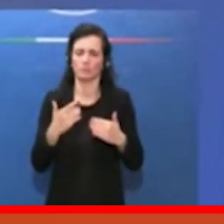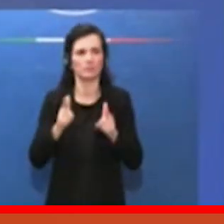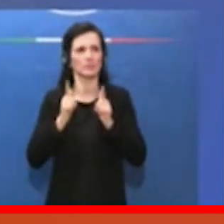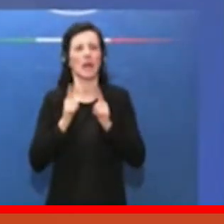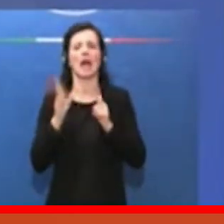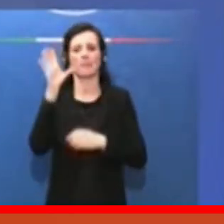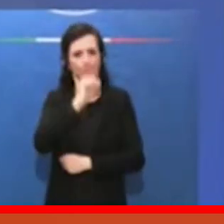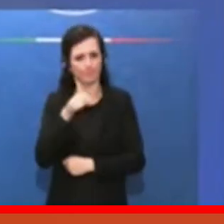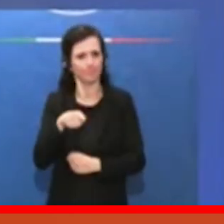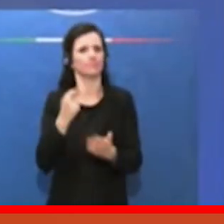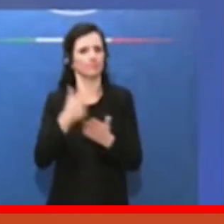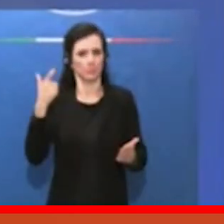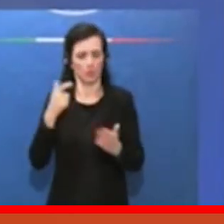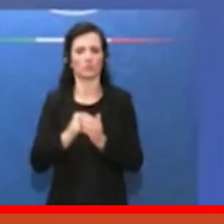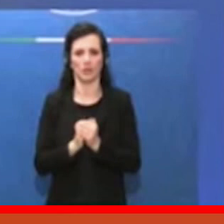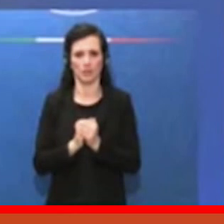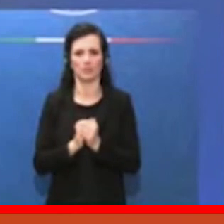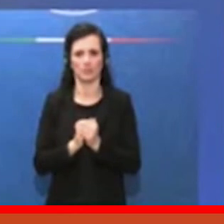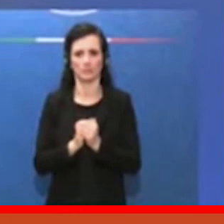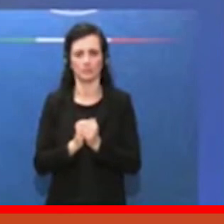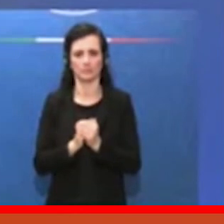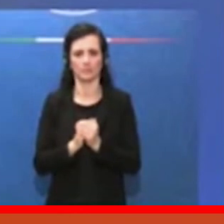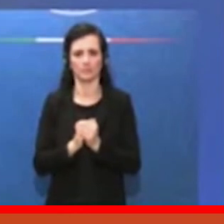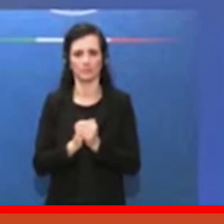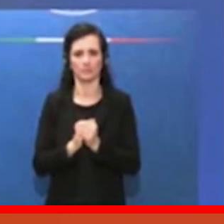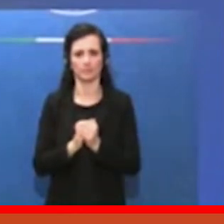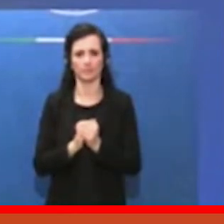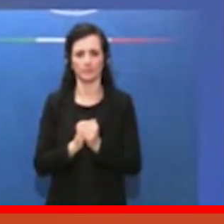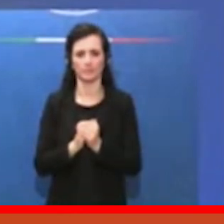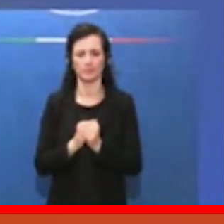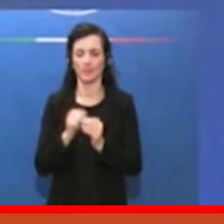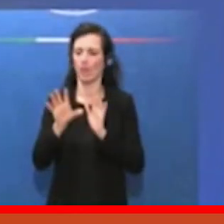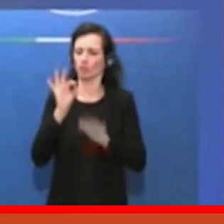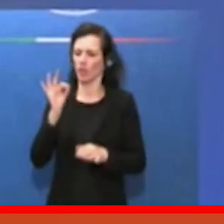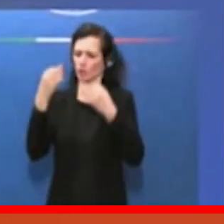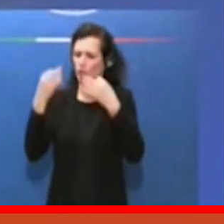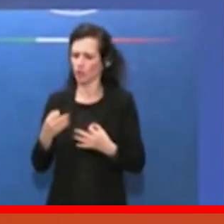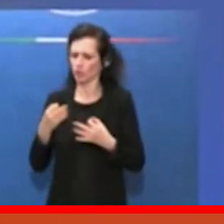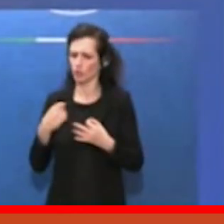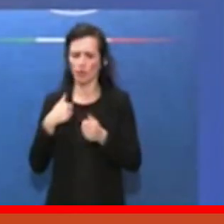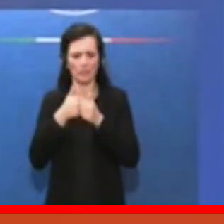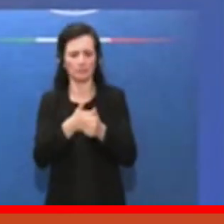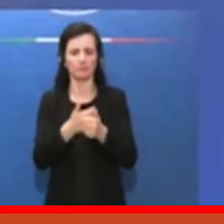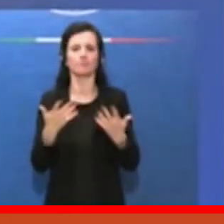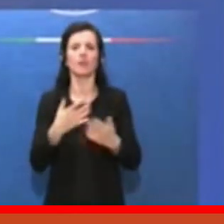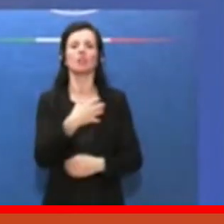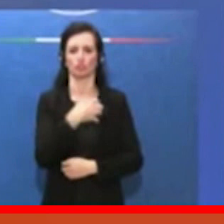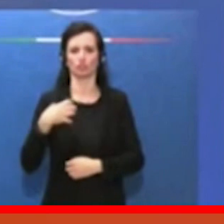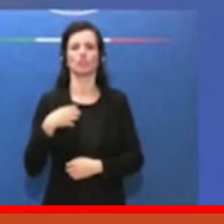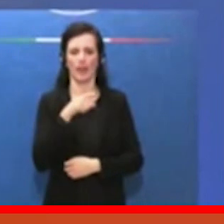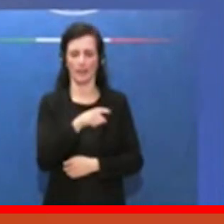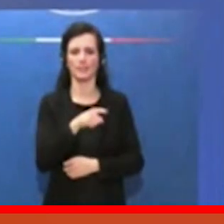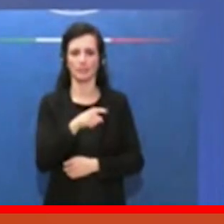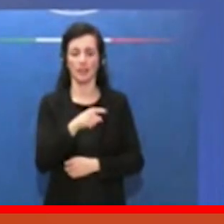Le decisioni sono state prese sulla base della scienza e la pandemia è